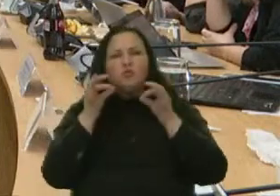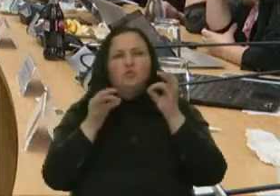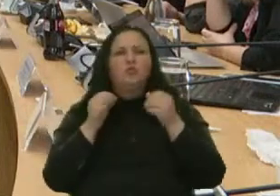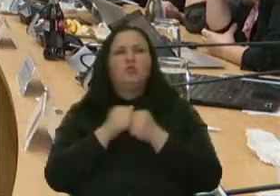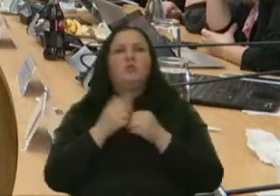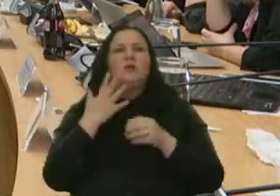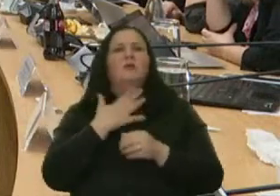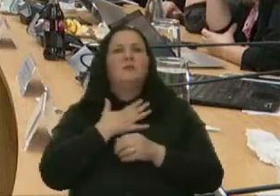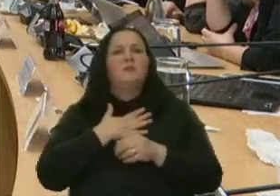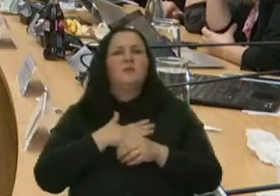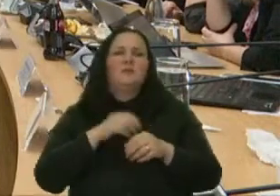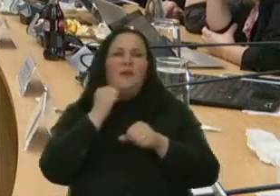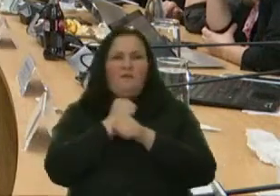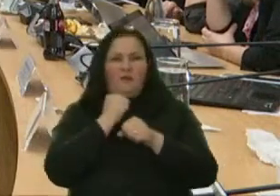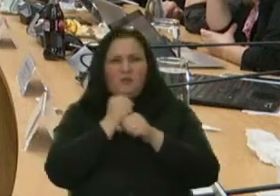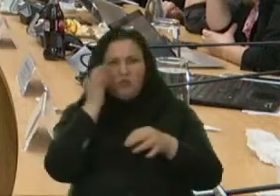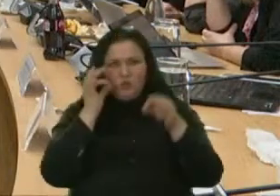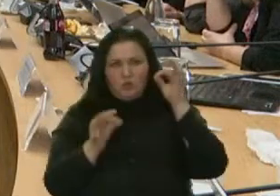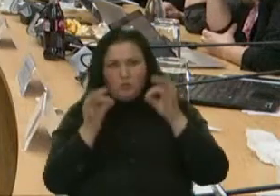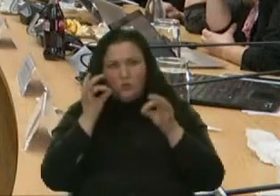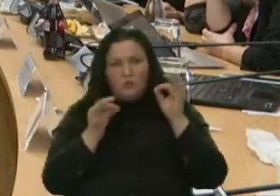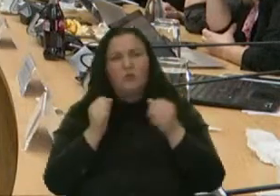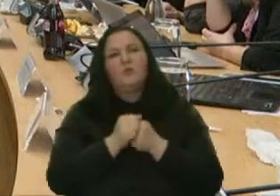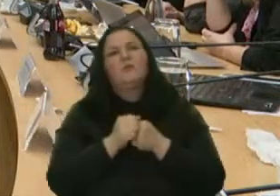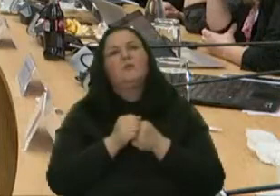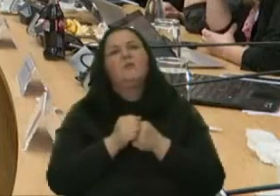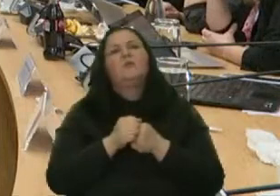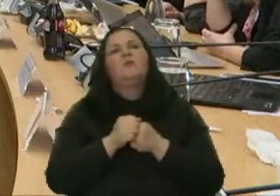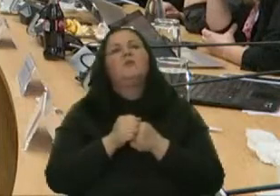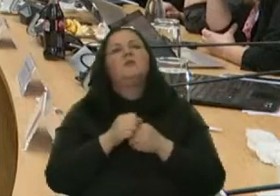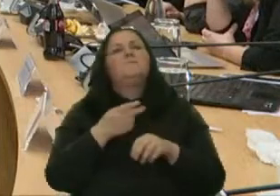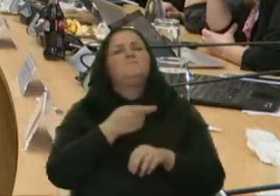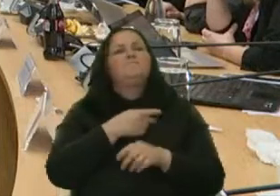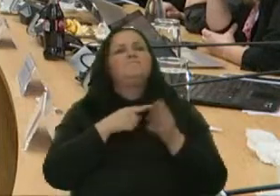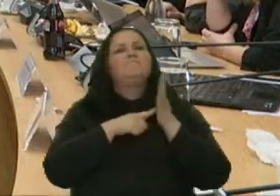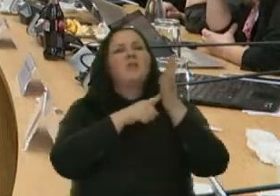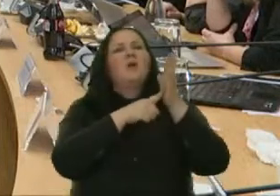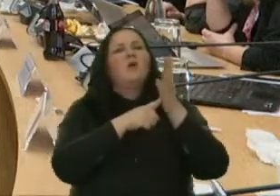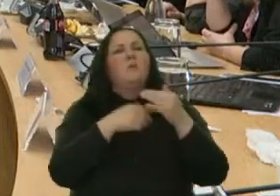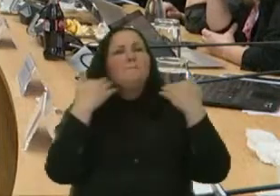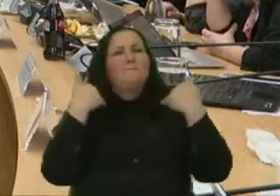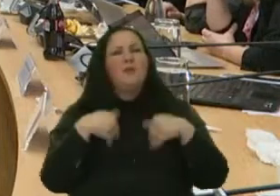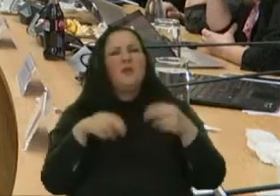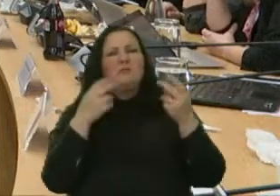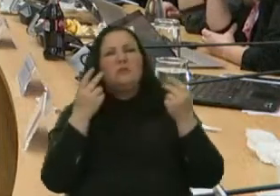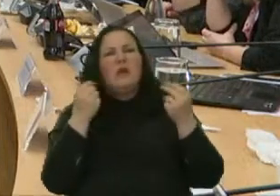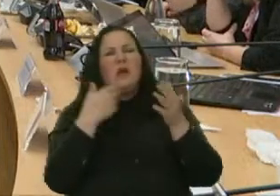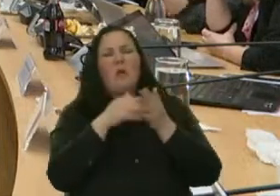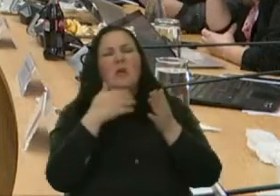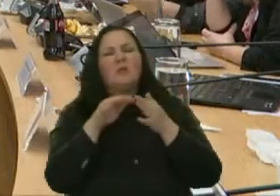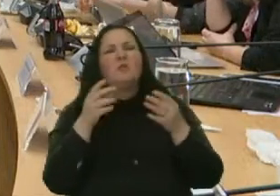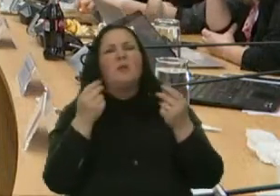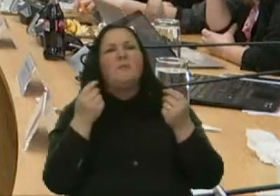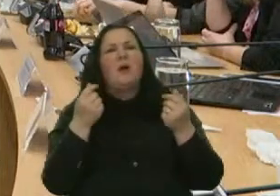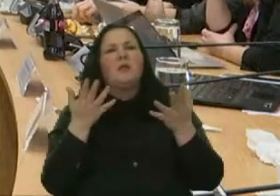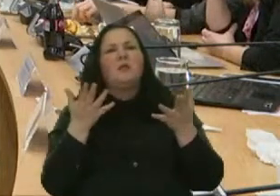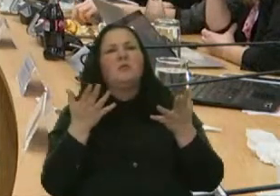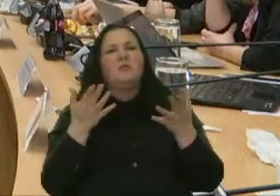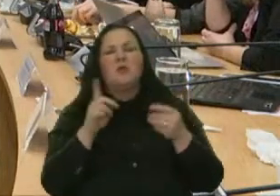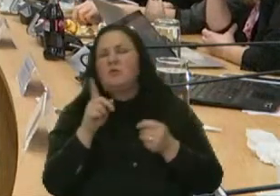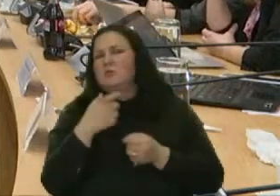dragul de a face studiul de fezabilitate reprezintă o risipă a Banului public într o manieră nepermisă